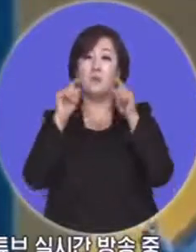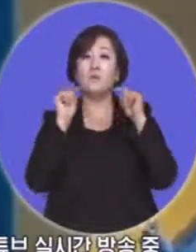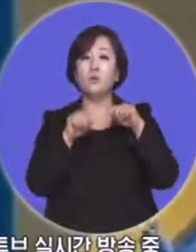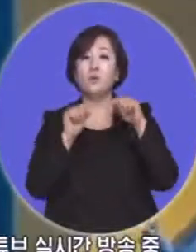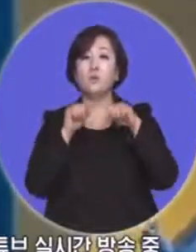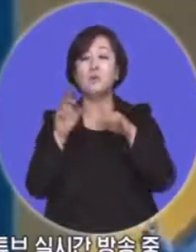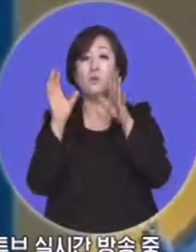합니다